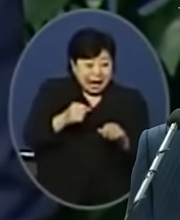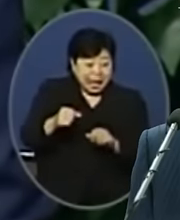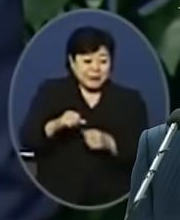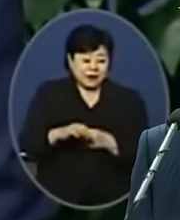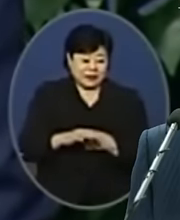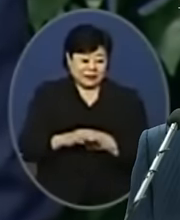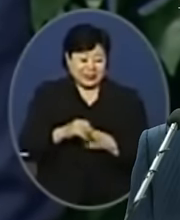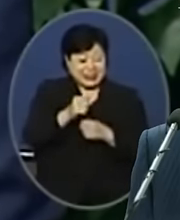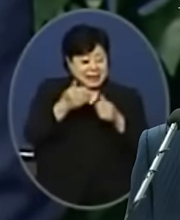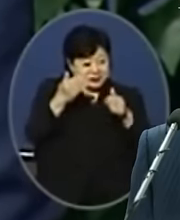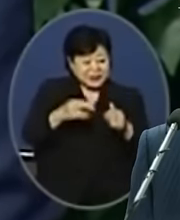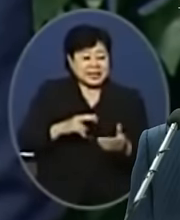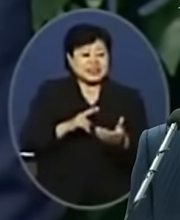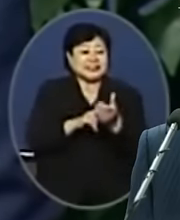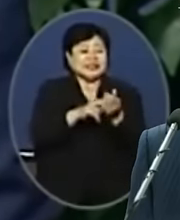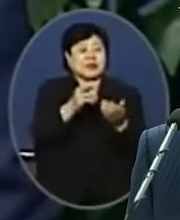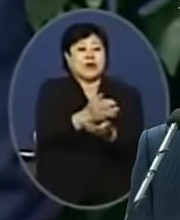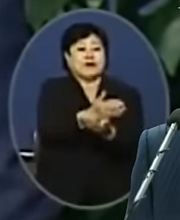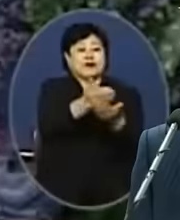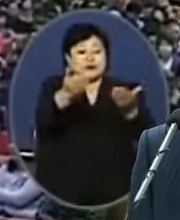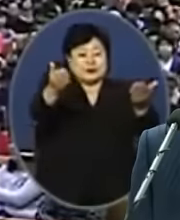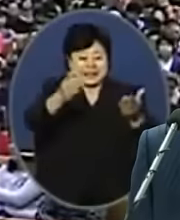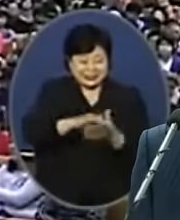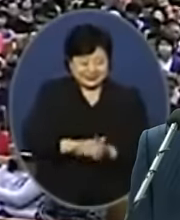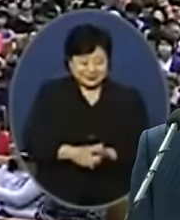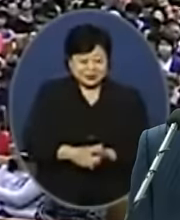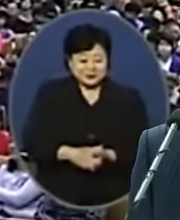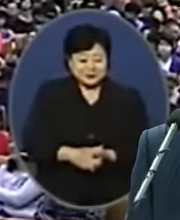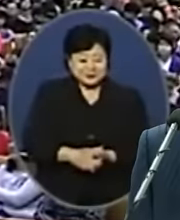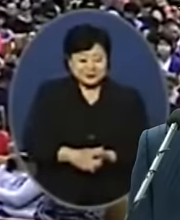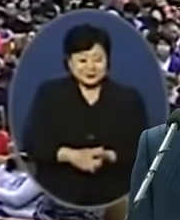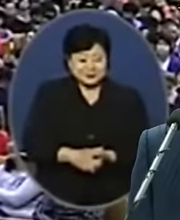행하면은 하나님이 기적을 베풀어 주시는 것입니다.